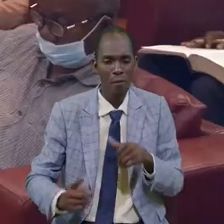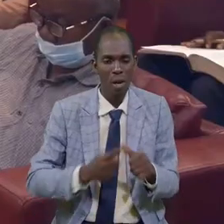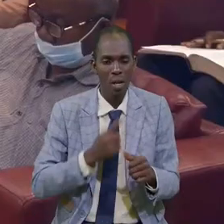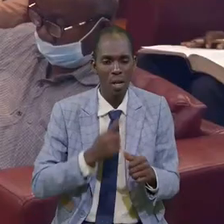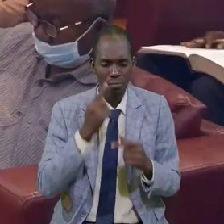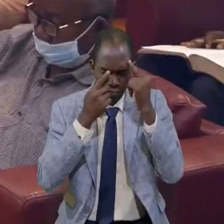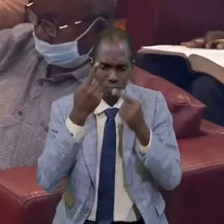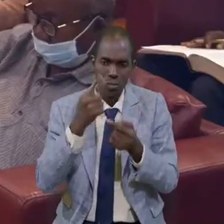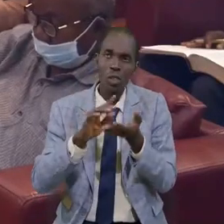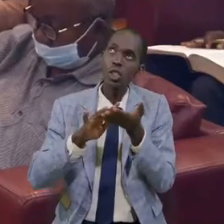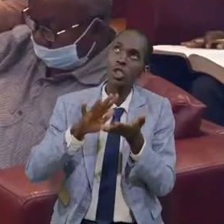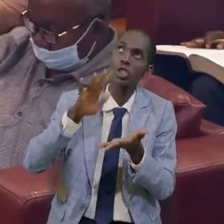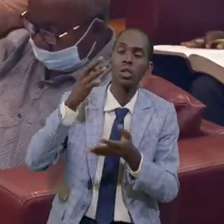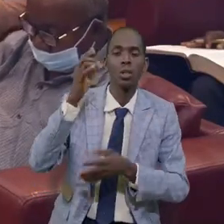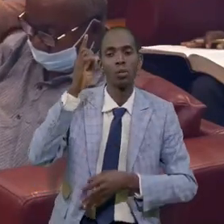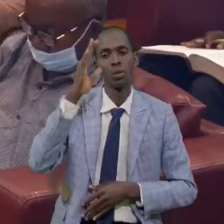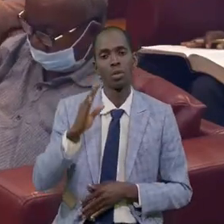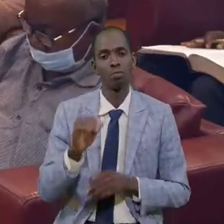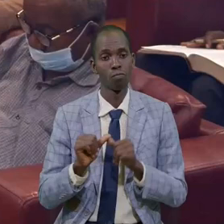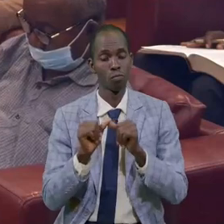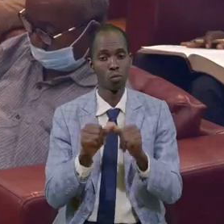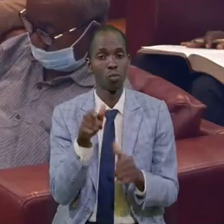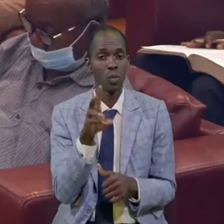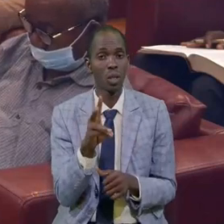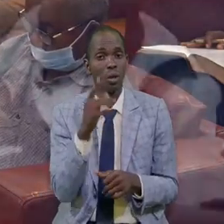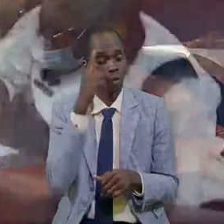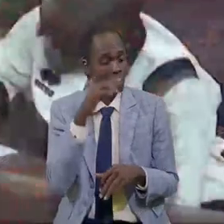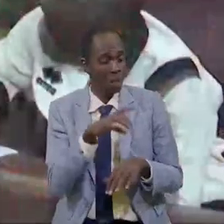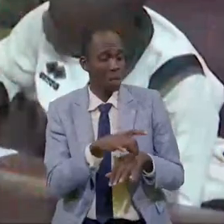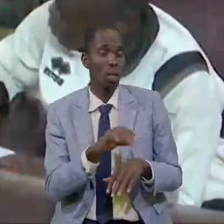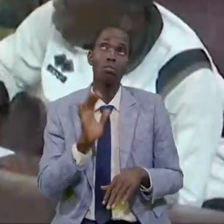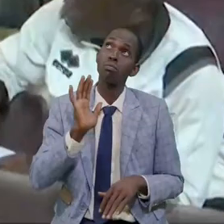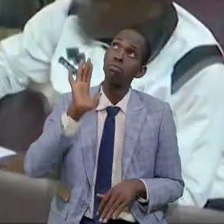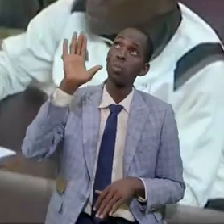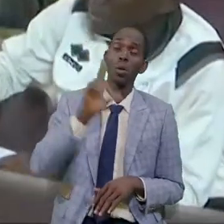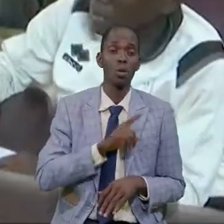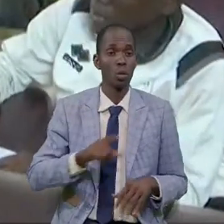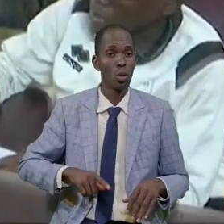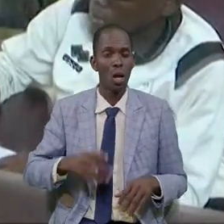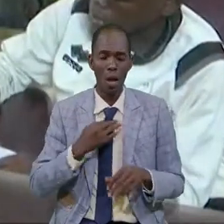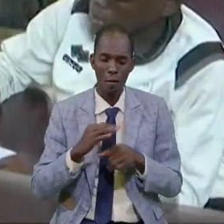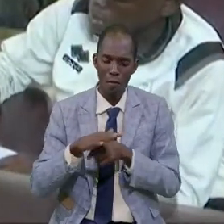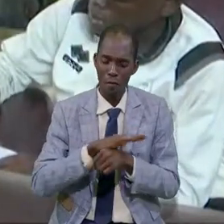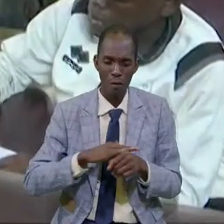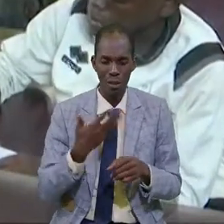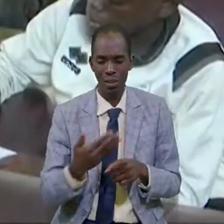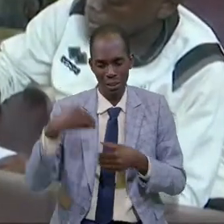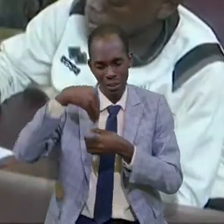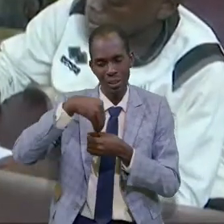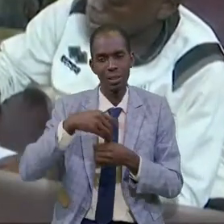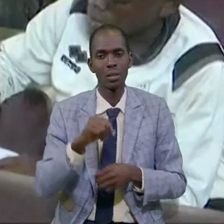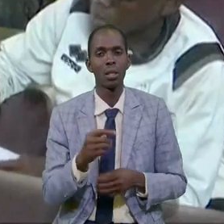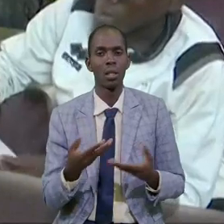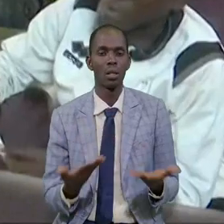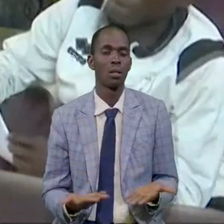gloire de Dieu. Voilà le verset 26. Car la terre est au Seigneur et tout ce qu'elle